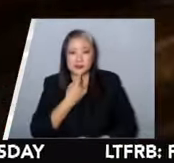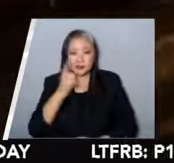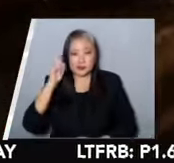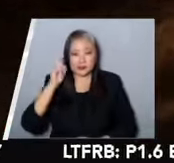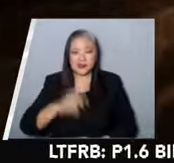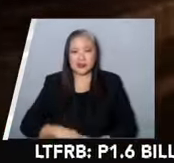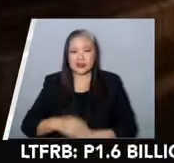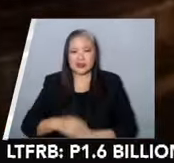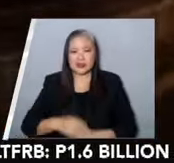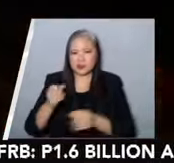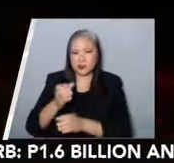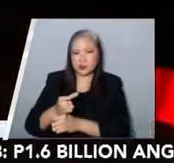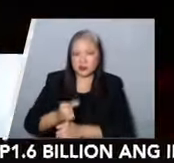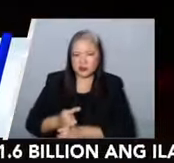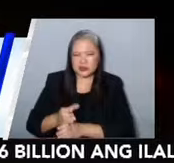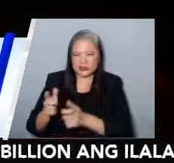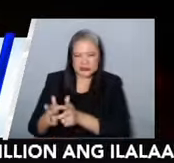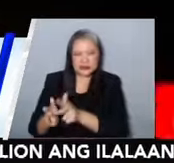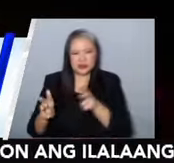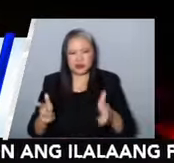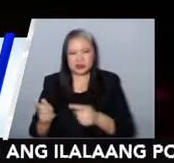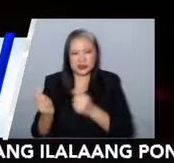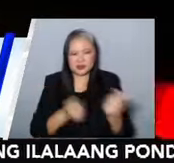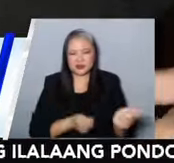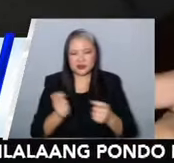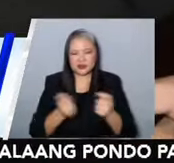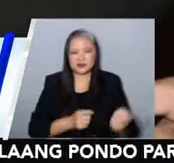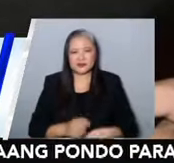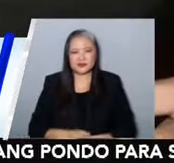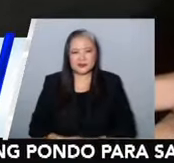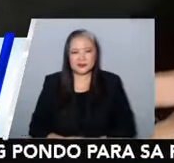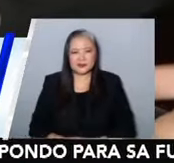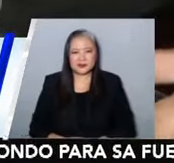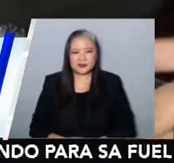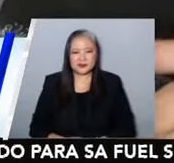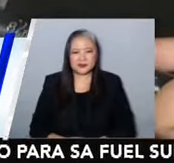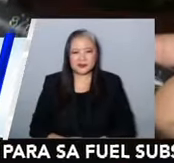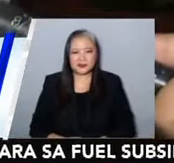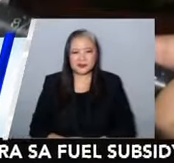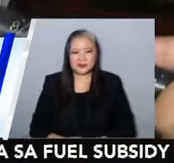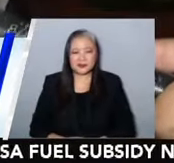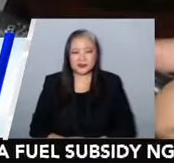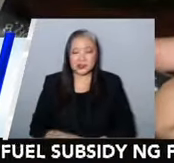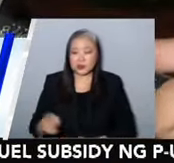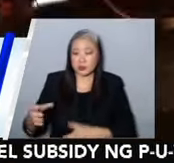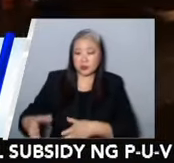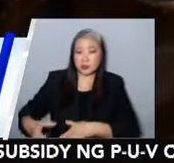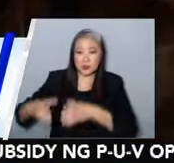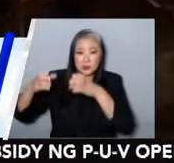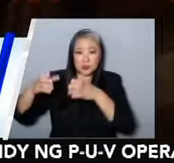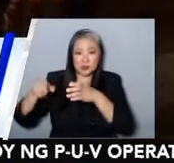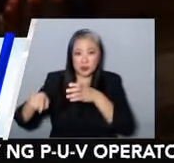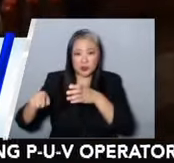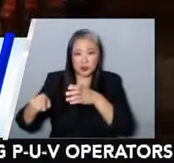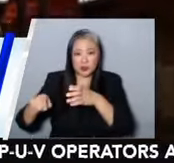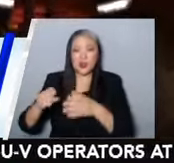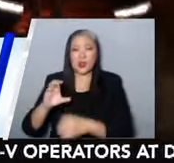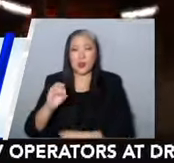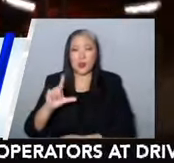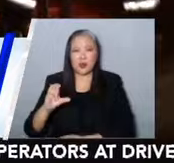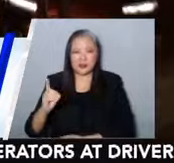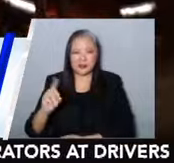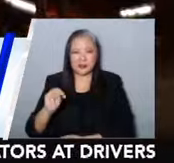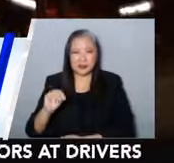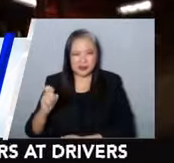sasakyan. Pinano namin sa mga driver. Yung pinaka-drum namin na ano, yun po yung mga cold mix. Matapos ang 30